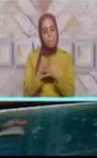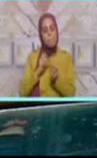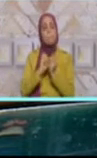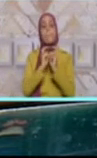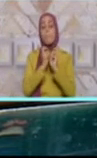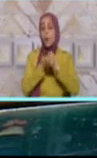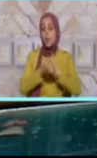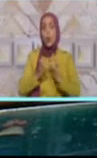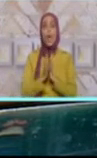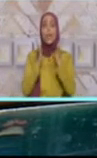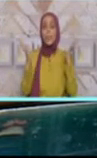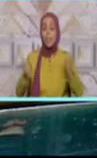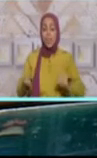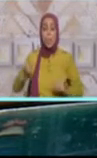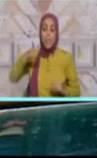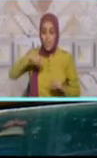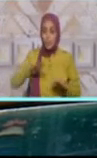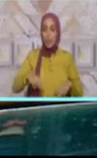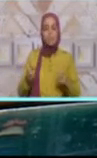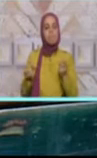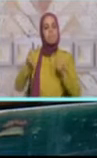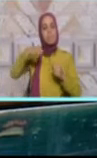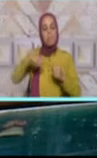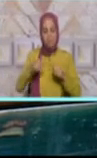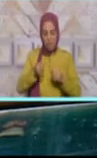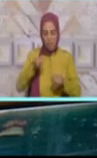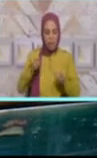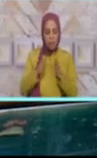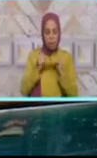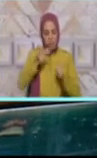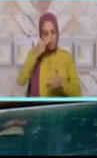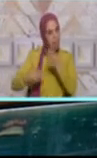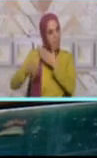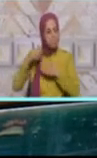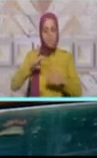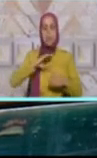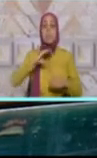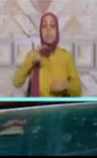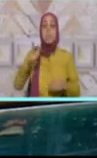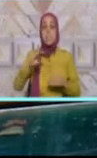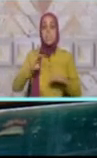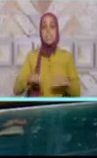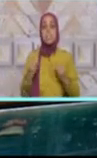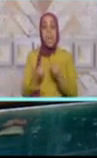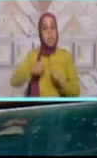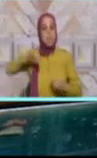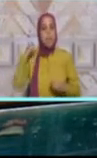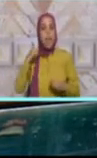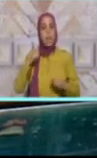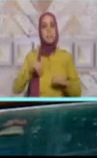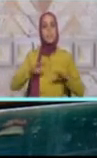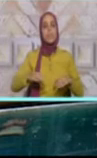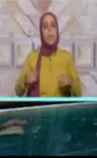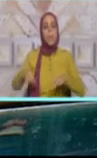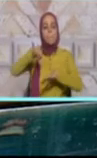قومي كبير يضيف قيمة مضافة ضخمة للاقتصاد المصري بالأمس، إذ شهد السيد الرئيس عبد الفتاح السيسي أمس في